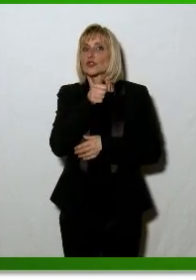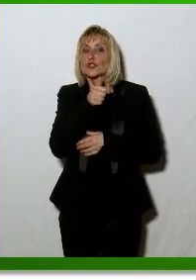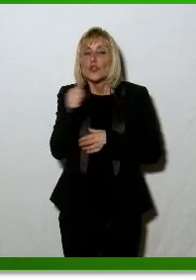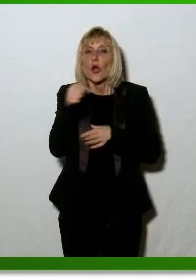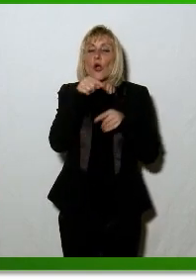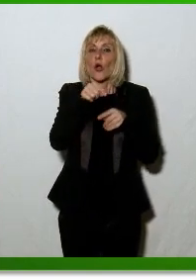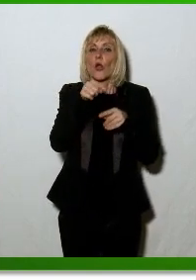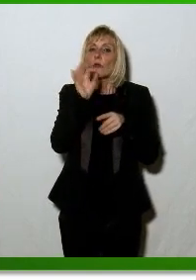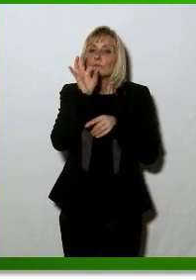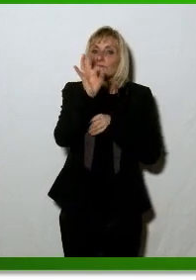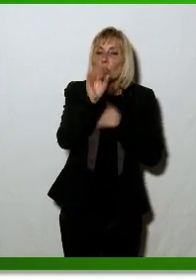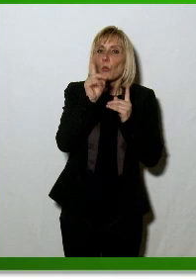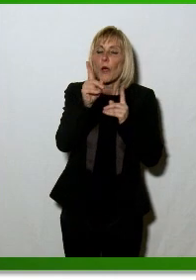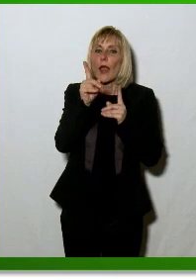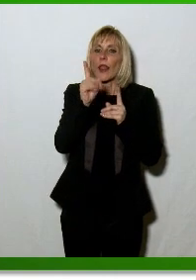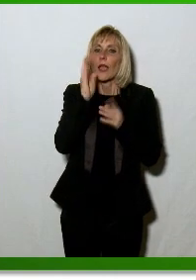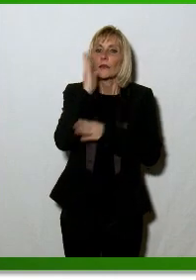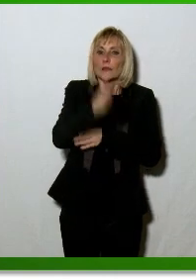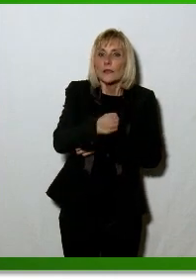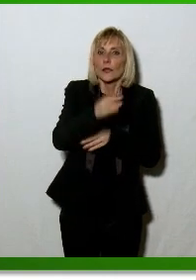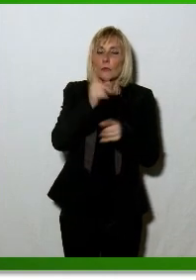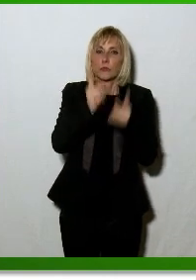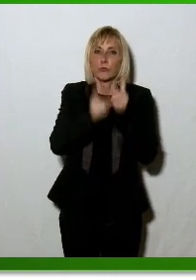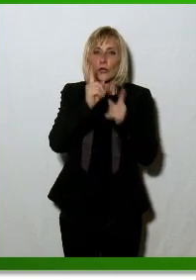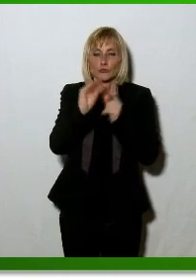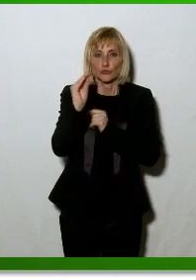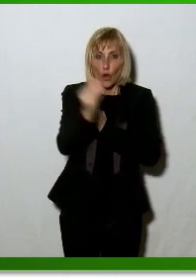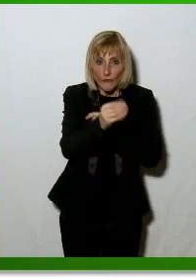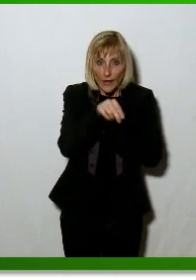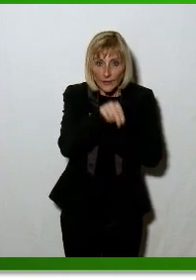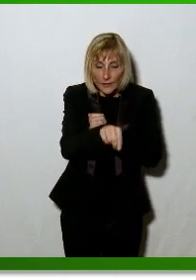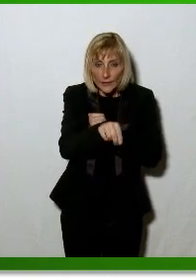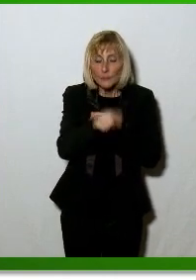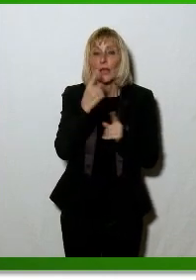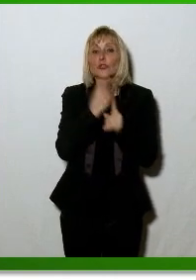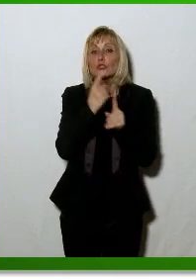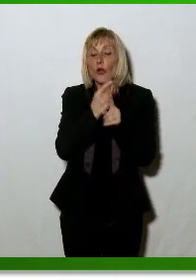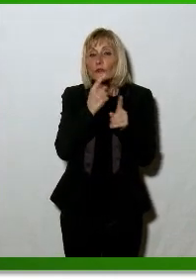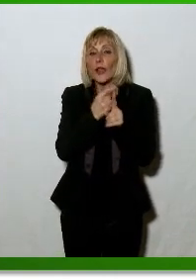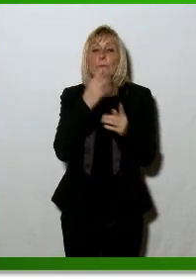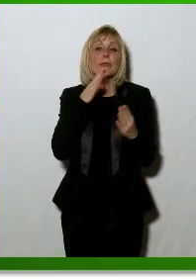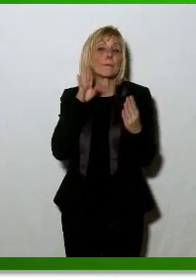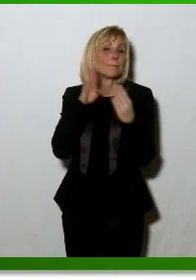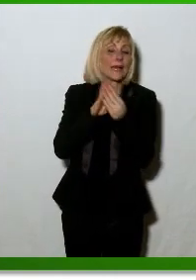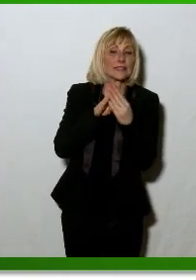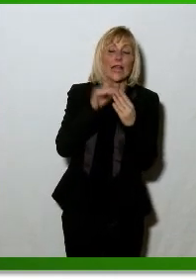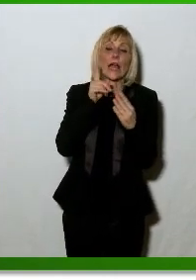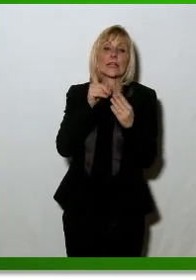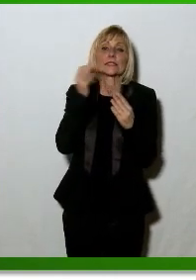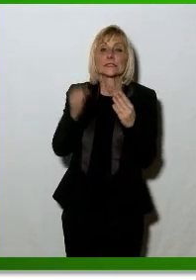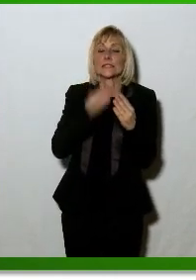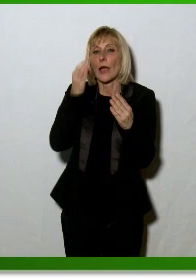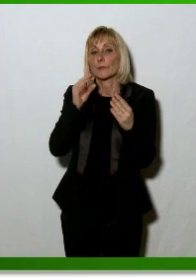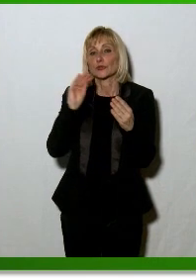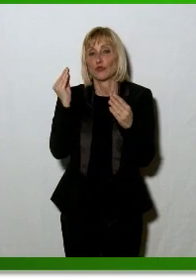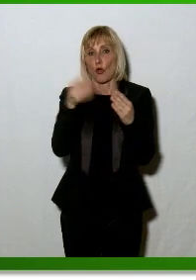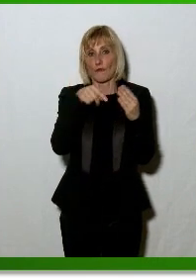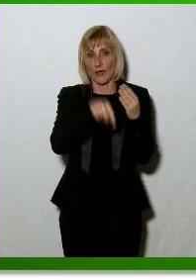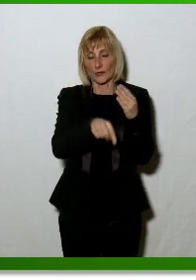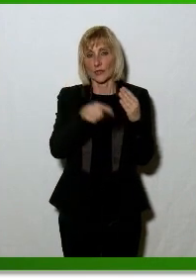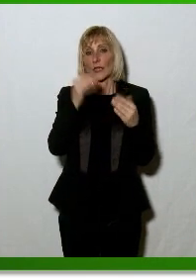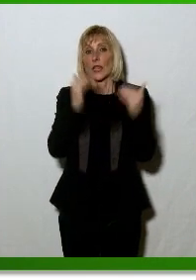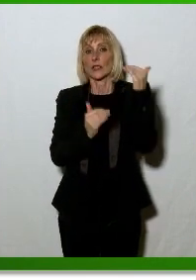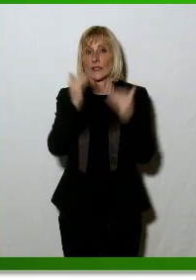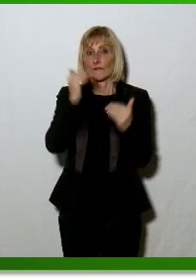non necessariamente in maniera diretta alla popolazione giovanile Ma che dovrebbero comunque impattare sui giovani a livello di